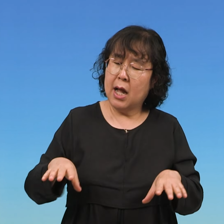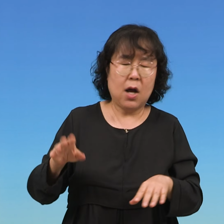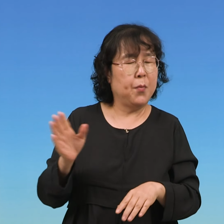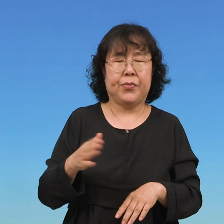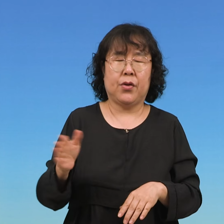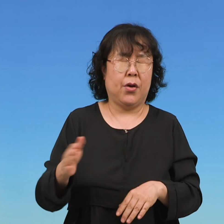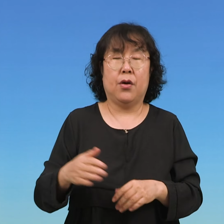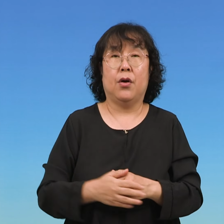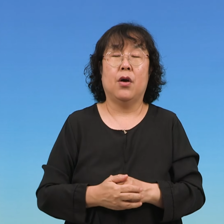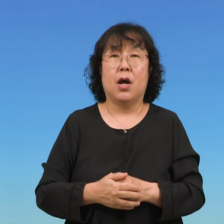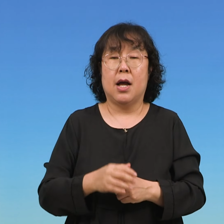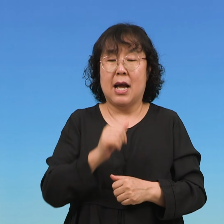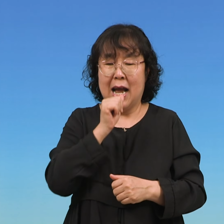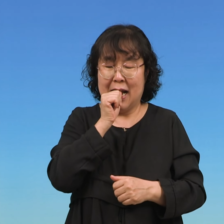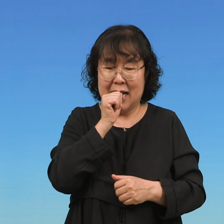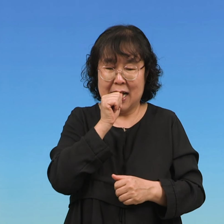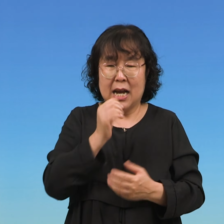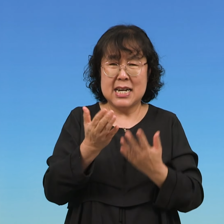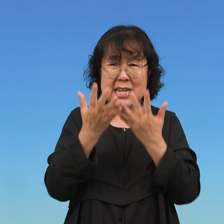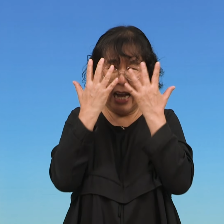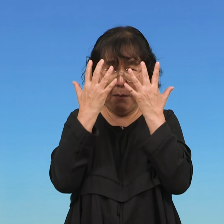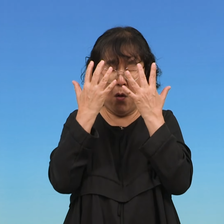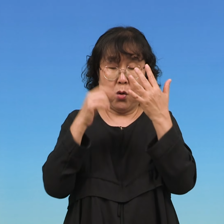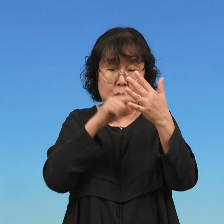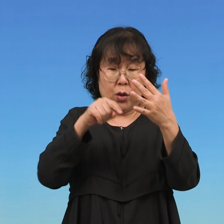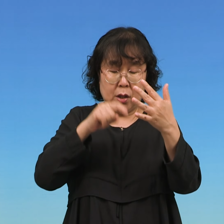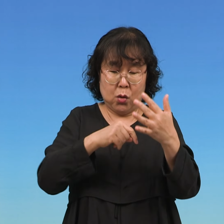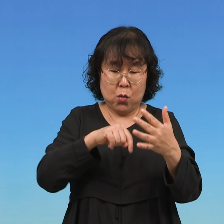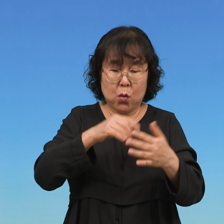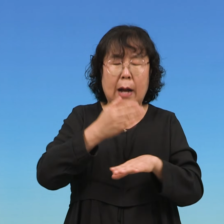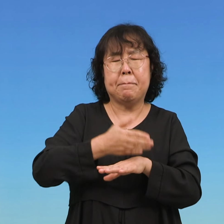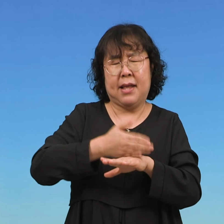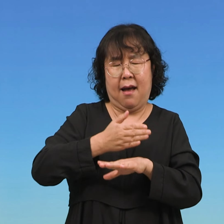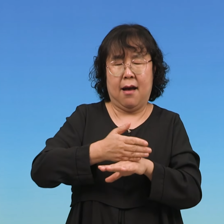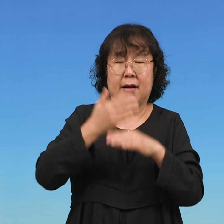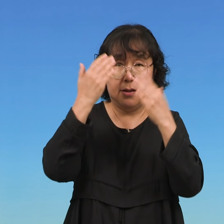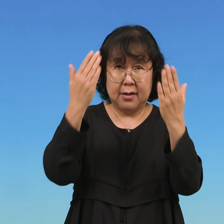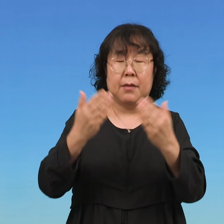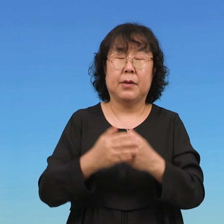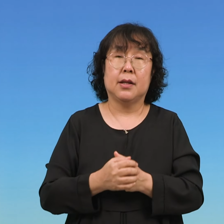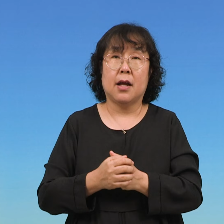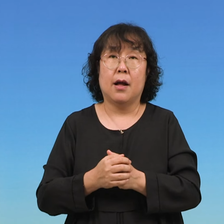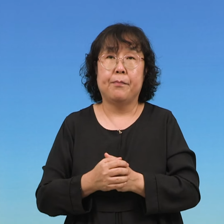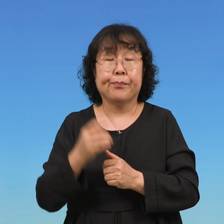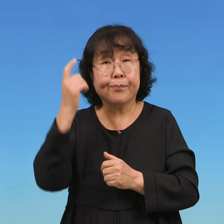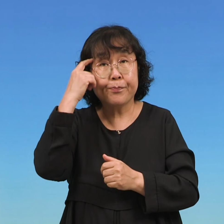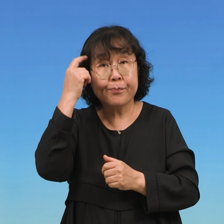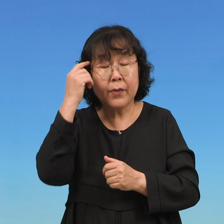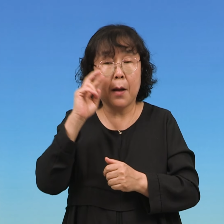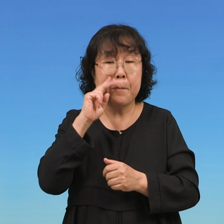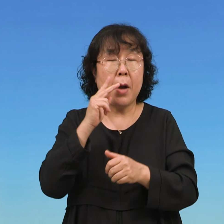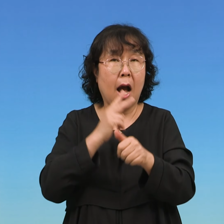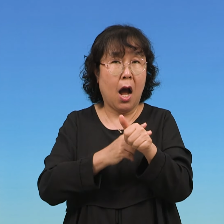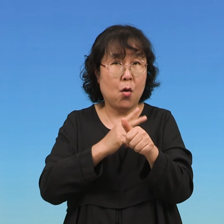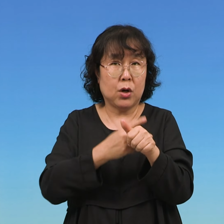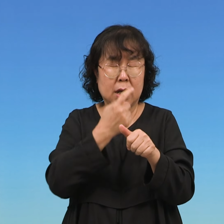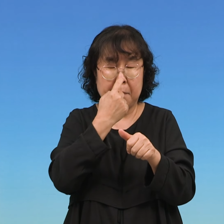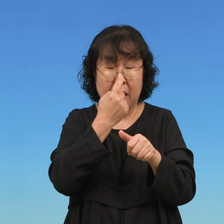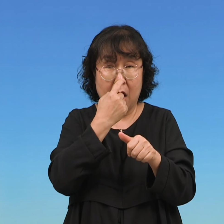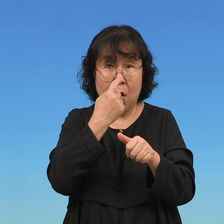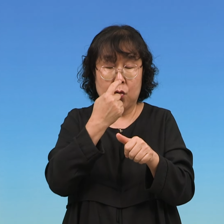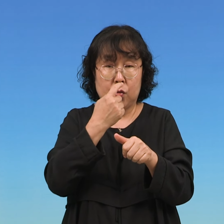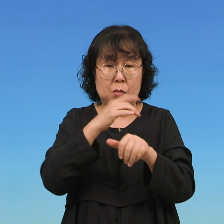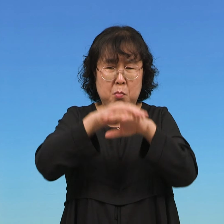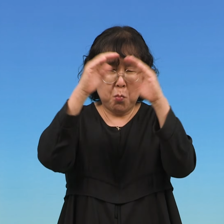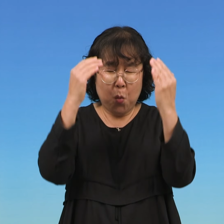없어요 감옥에서도 감사하는 거예요 자족하는 겁니다 왜 그가 배운 가장 중요한